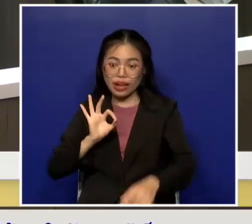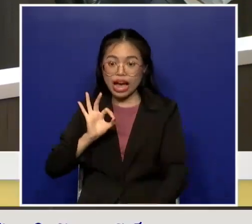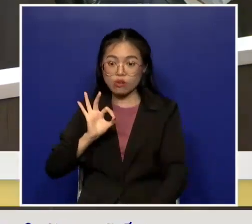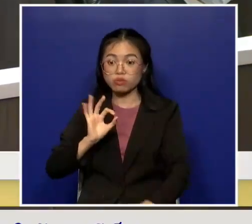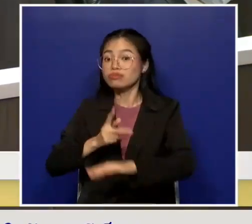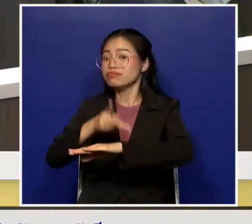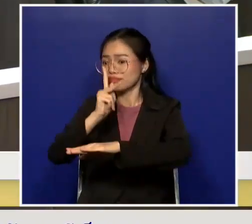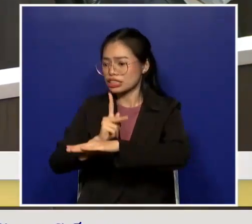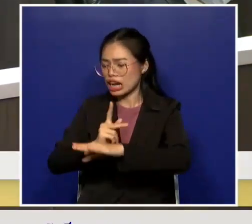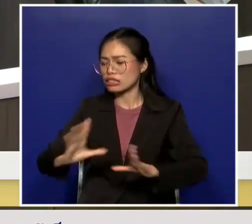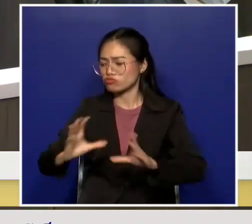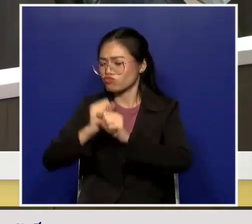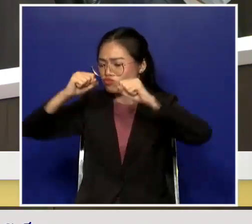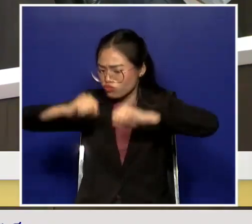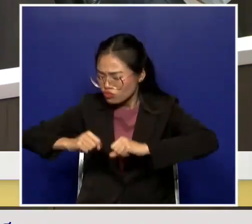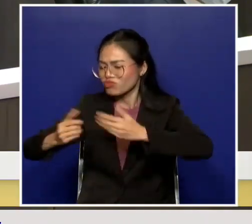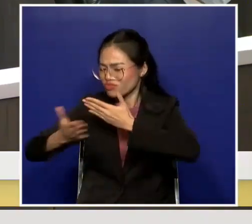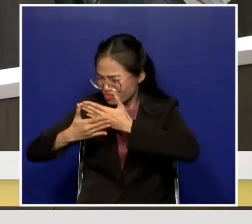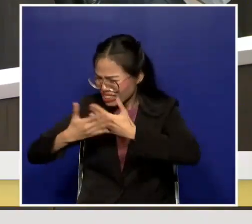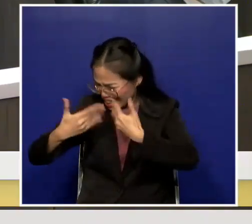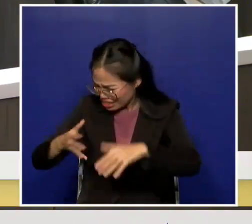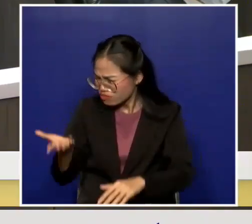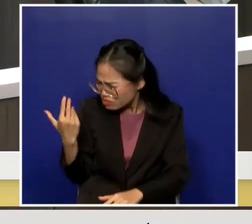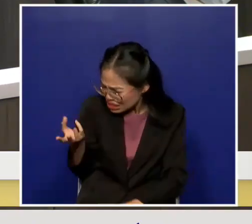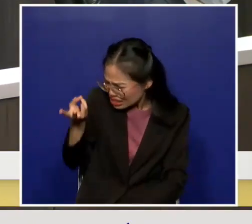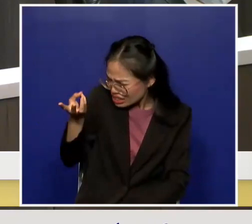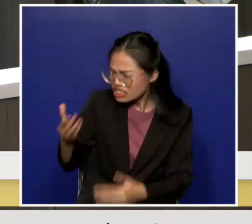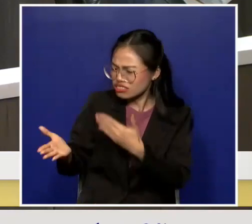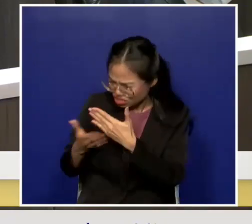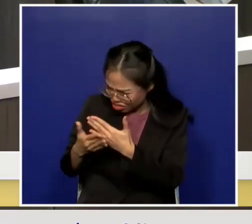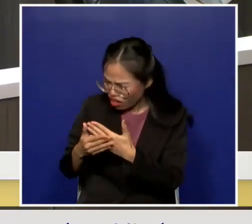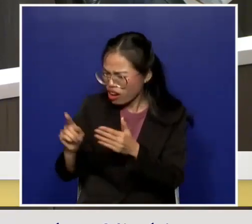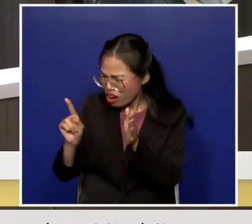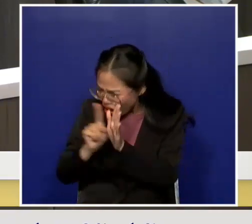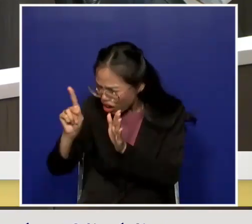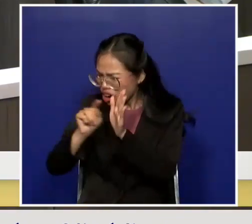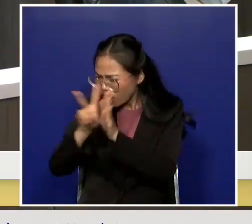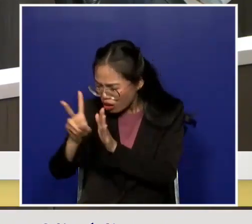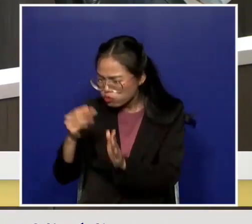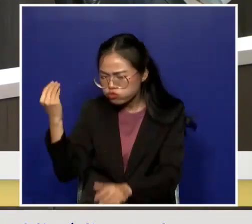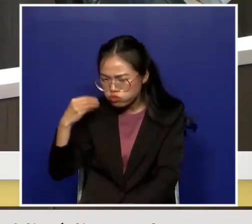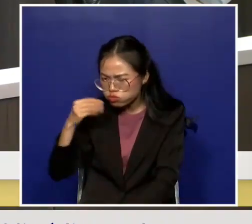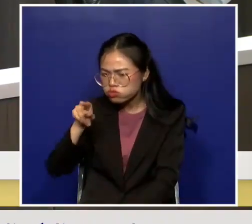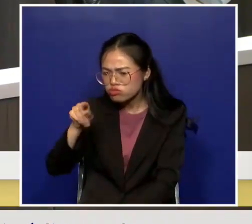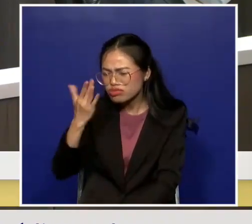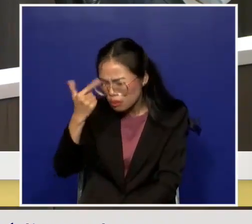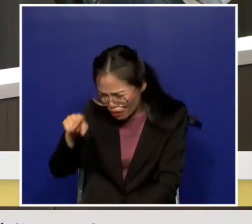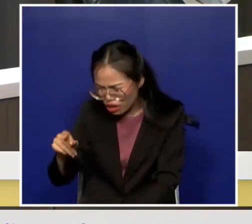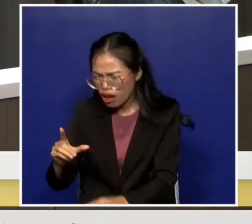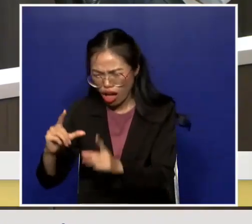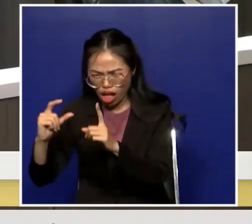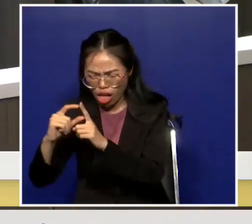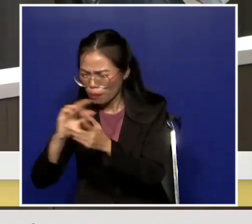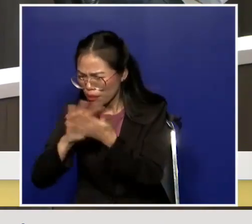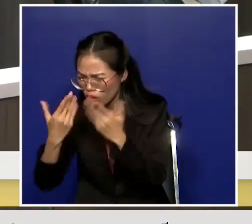ได้วินิจฉัยและตักเตือนไปเมื่อตะกี้เองแล้วก็ตักเตือนไปหลายครั้งหลายหนแล้วเนี่ยผู้อภิปรายยังต่อล้อต่อเถียงแล้ว